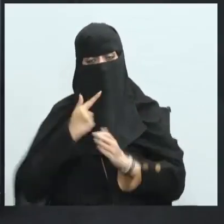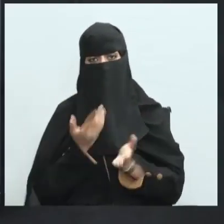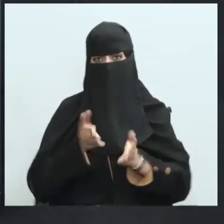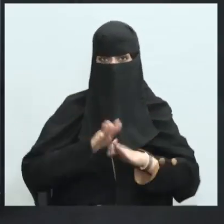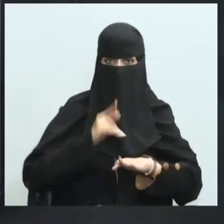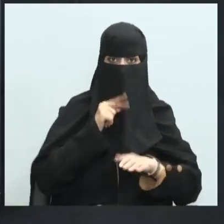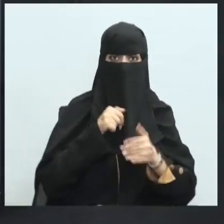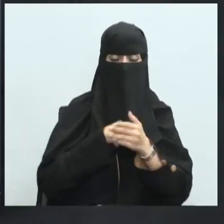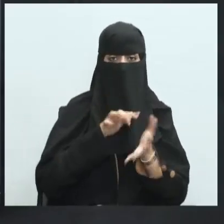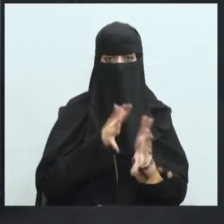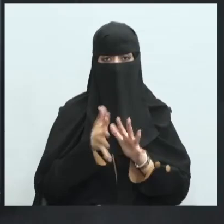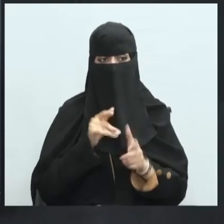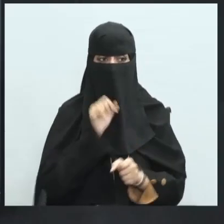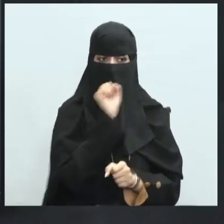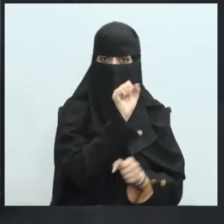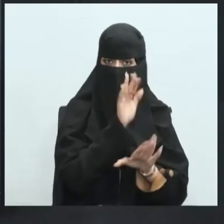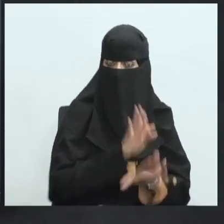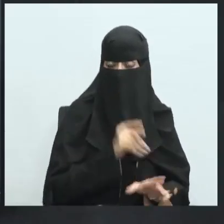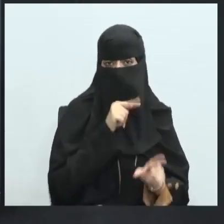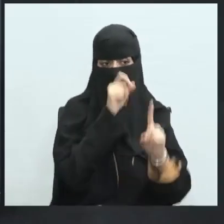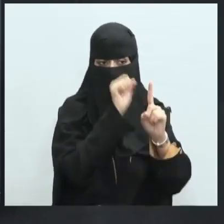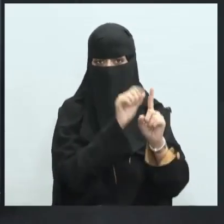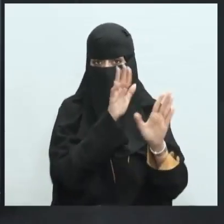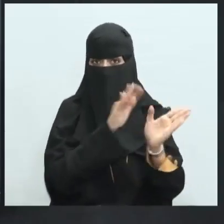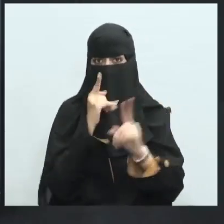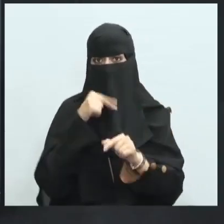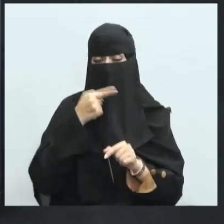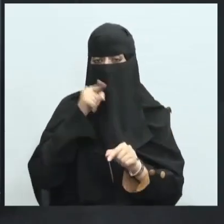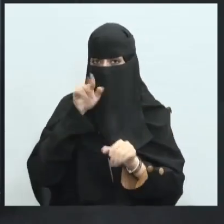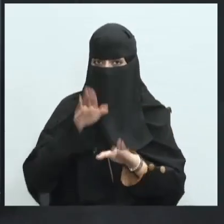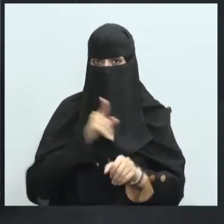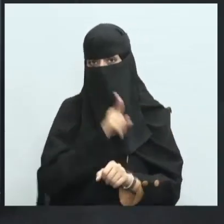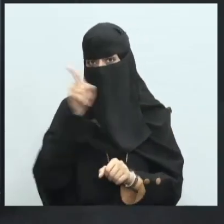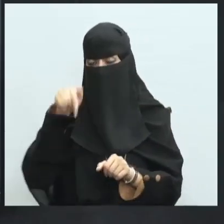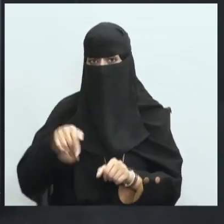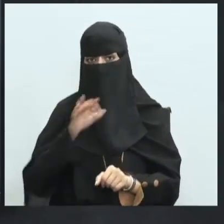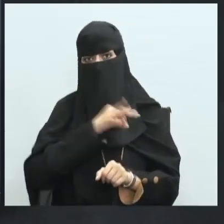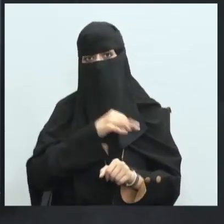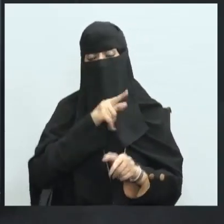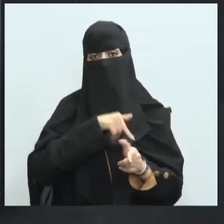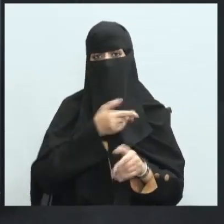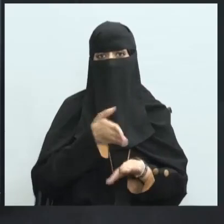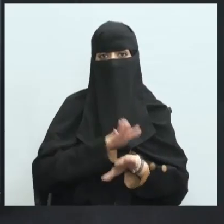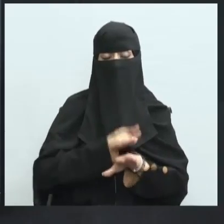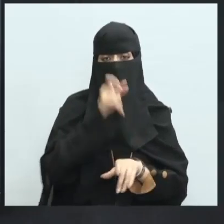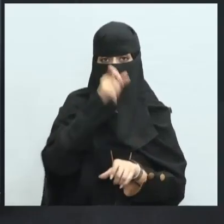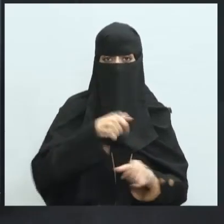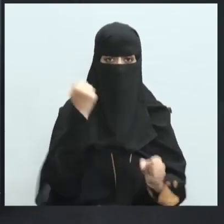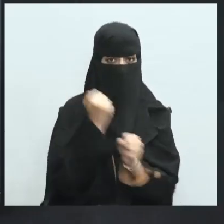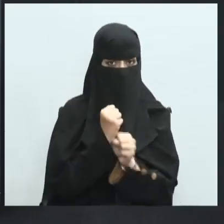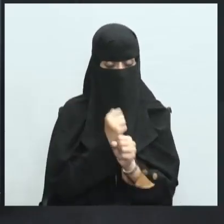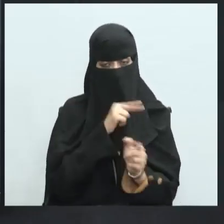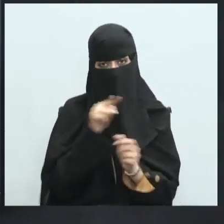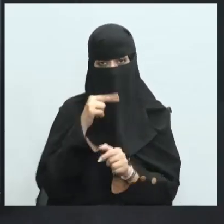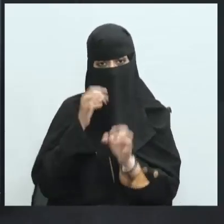في حسب تخصصه لا شك ان هذا كما ذكرنا يعود بالنفع على العمل